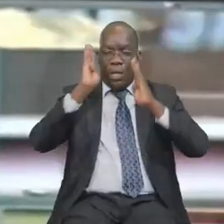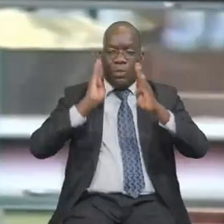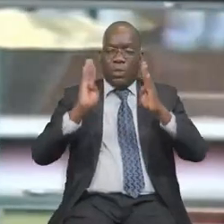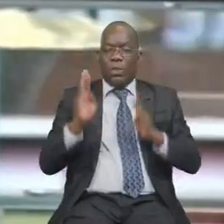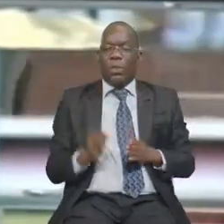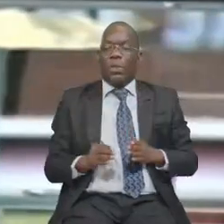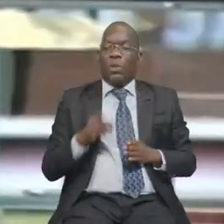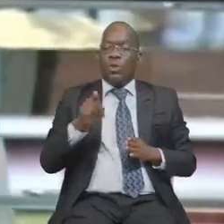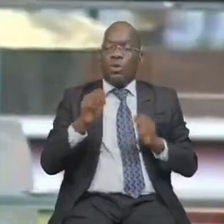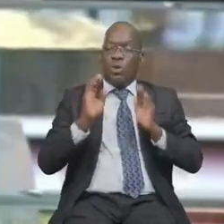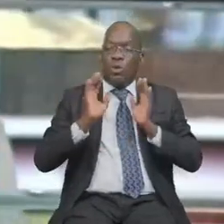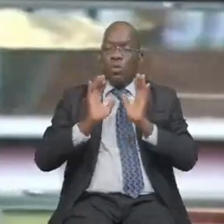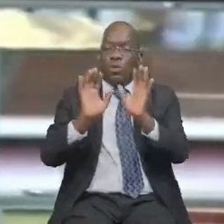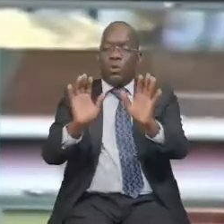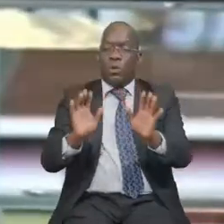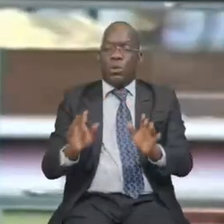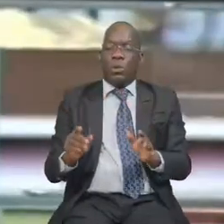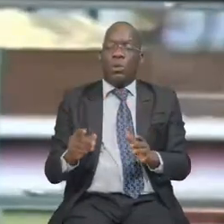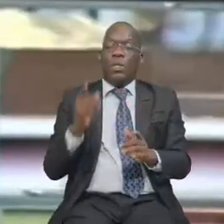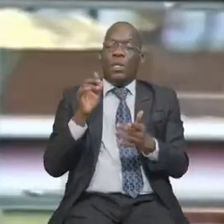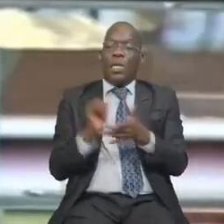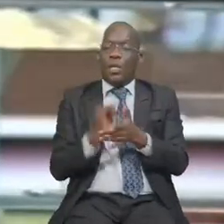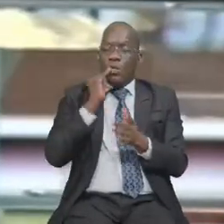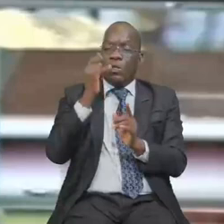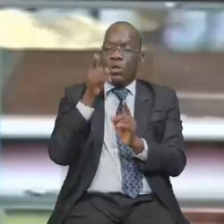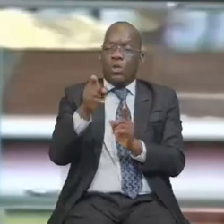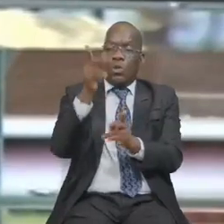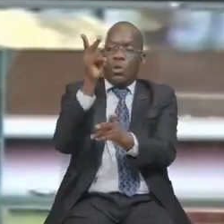Ça veut dire, tu préserves